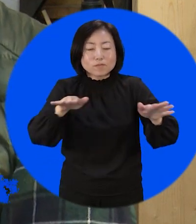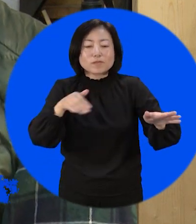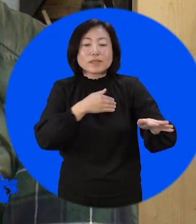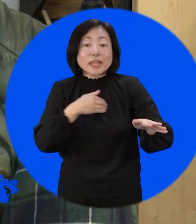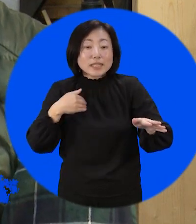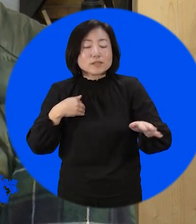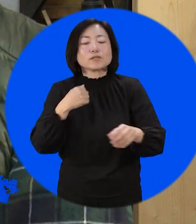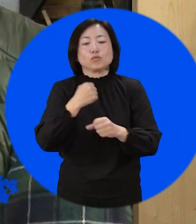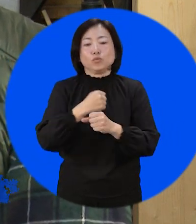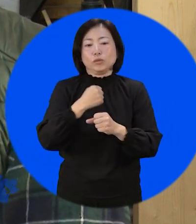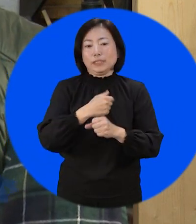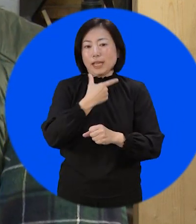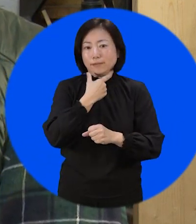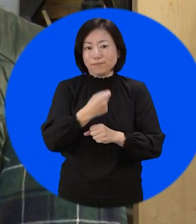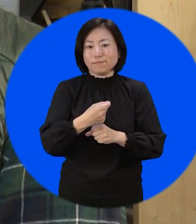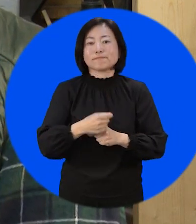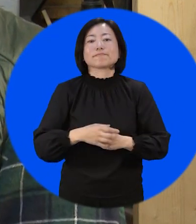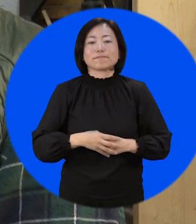なと思って。